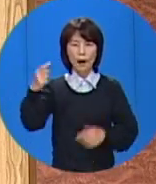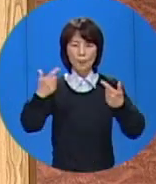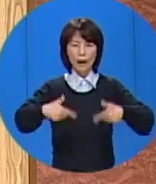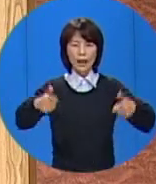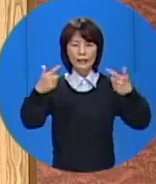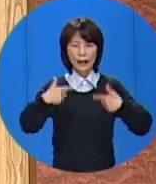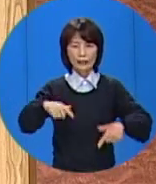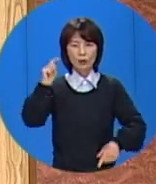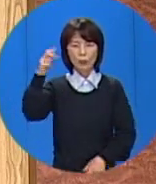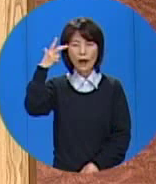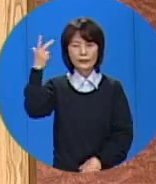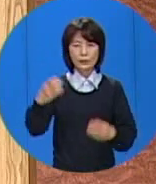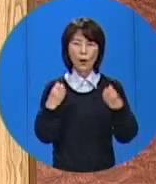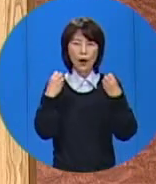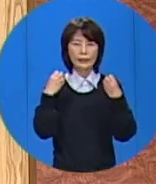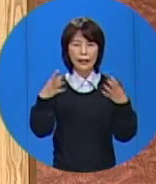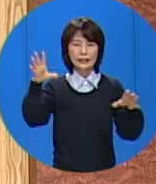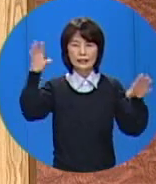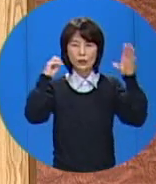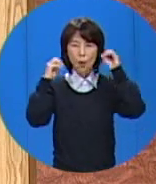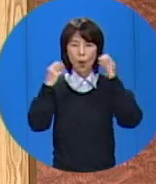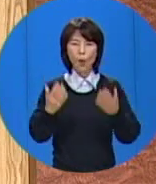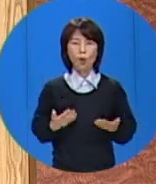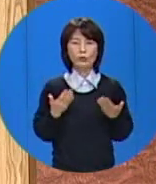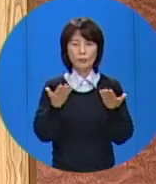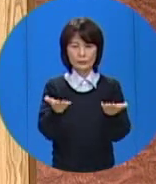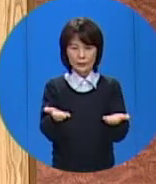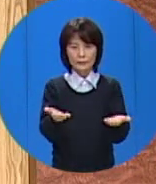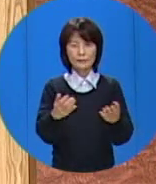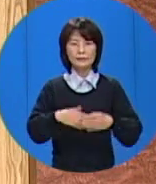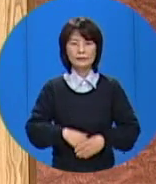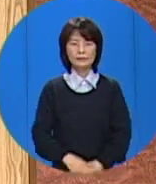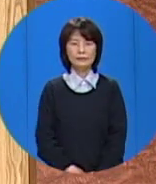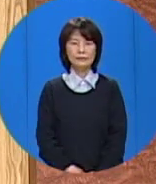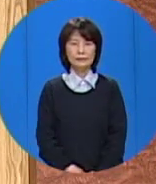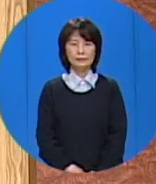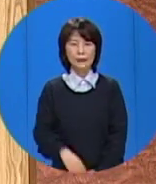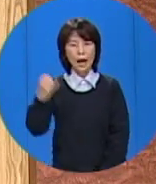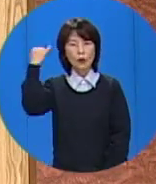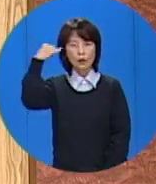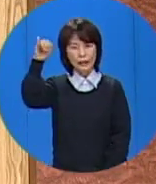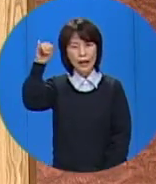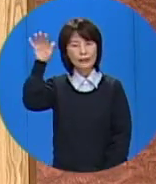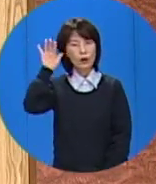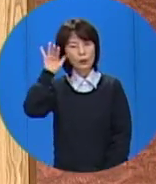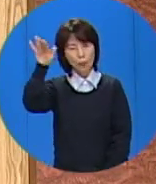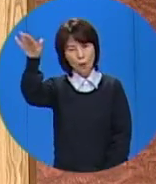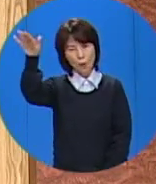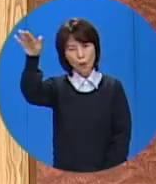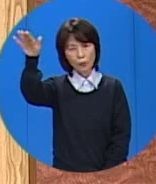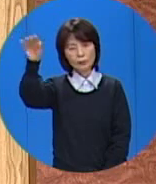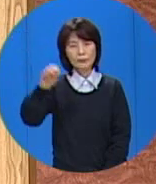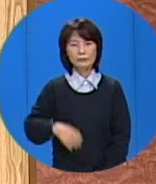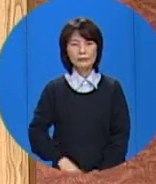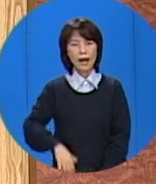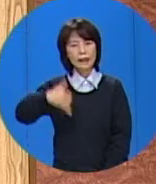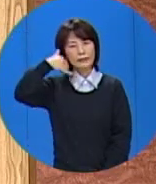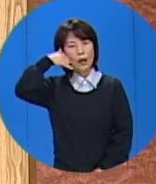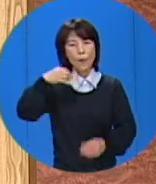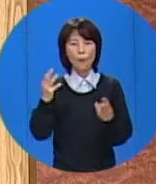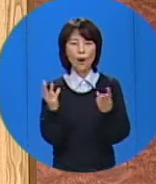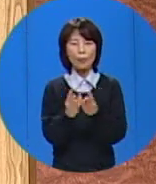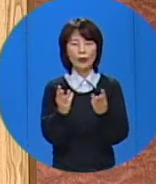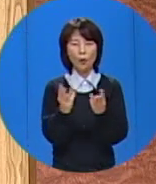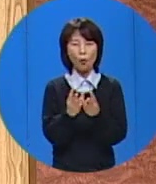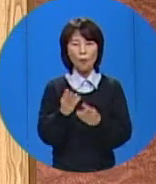生駒市のホットな話題を中心にお伝えしています。ご意見ご希望がございましたら電話